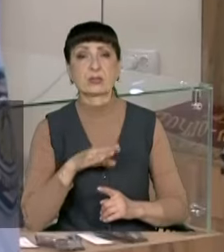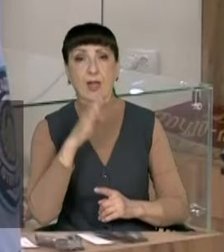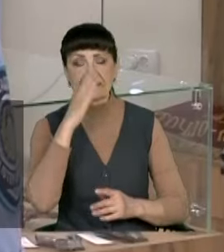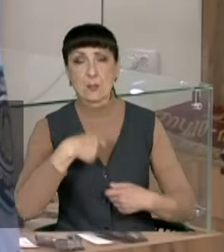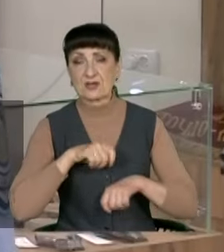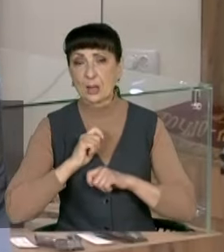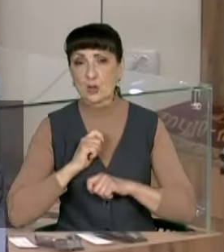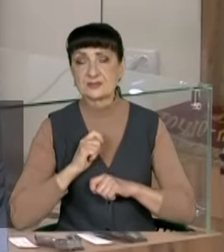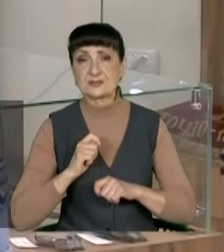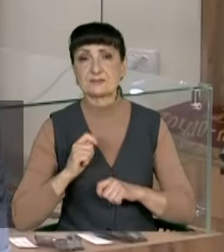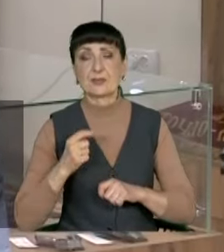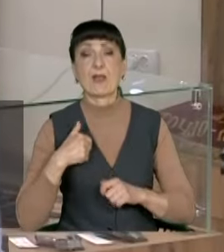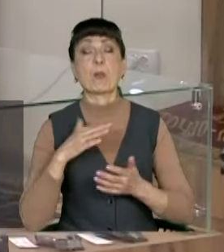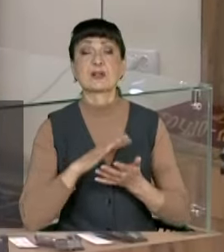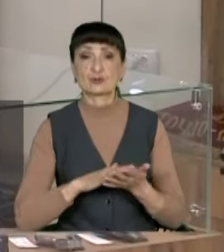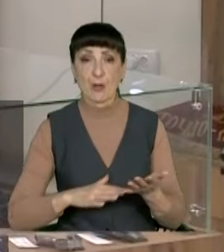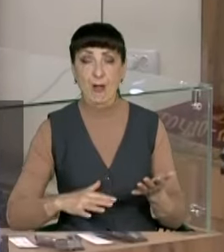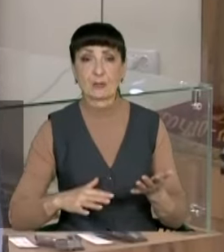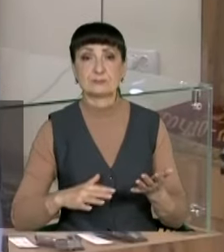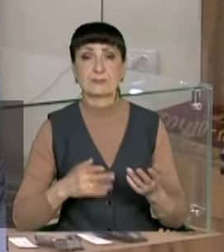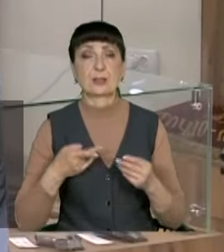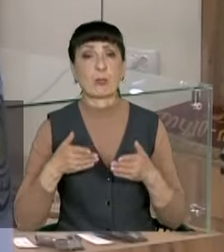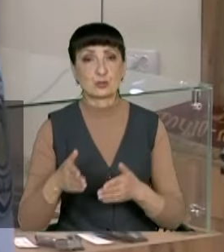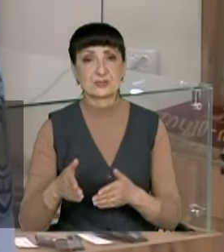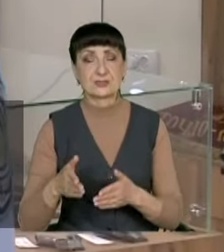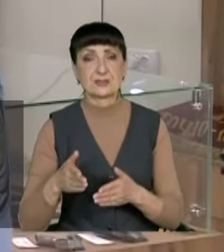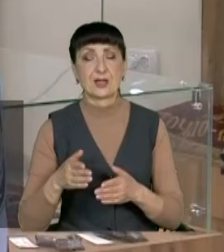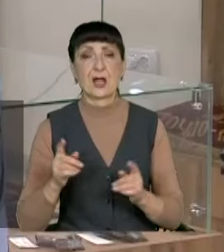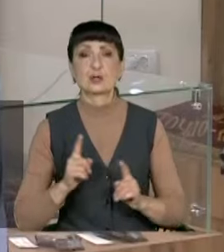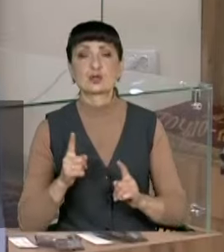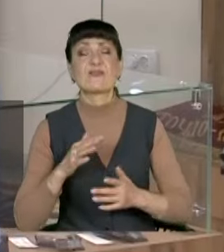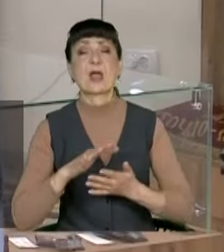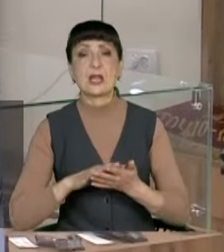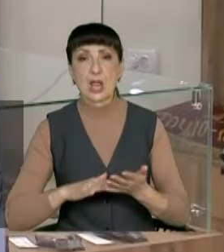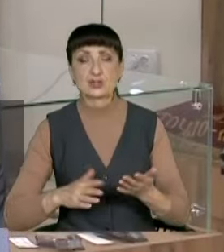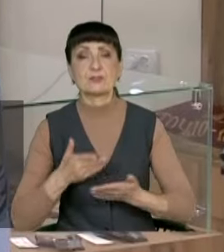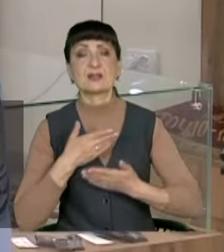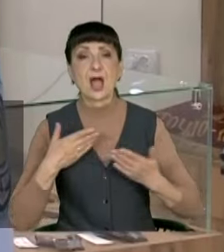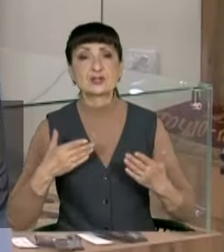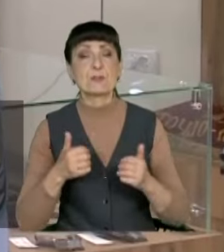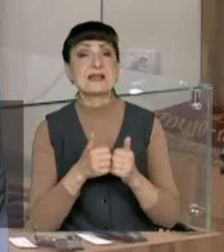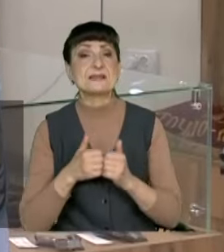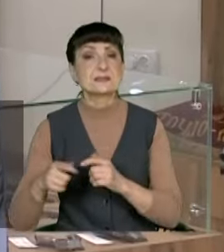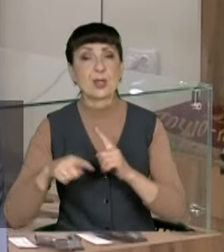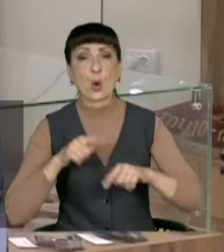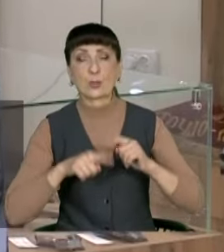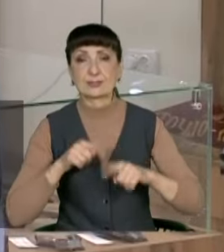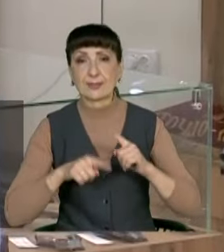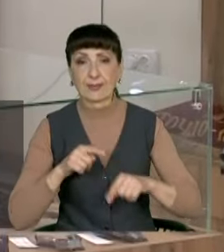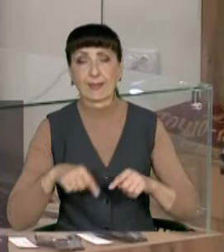передалось, это, то есть я продолжаю этот путь. Также вот, чтобы и дальнейшие вот наши близкие, мои родные,